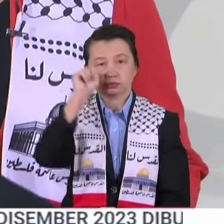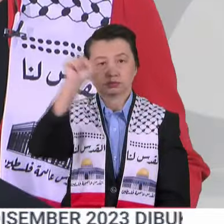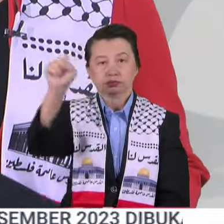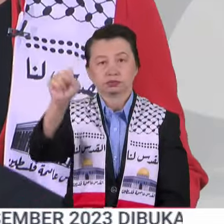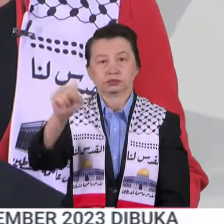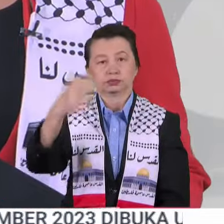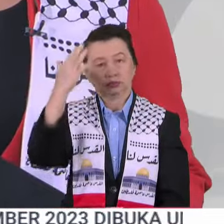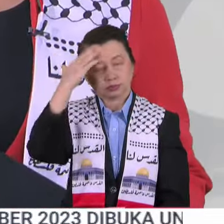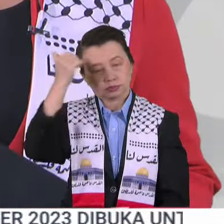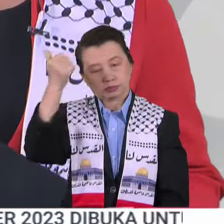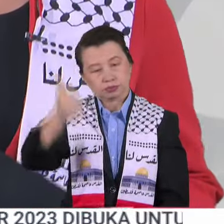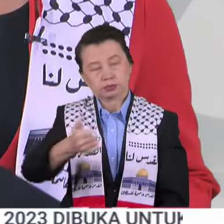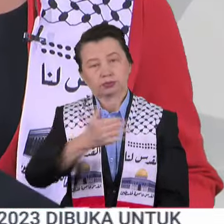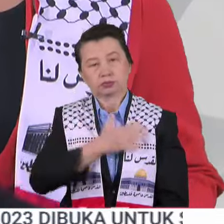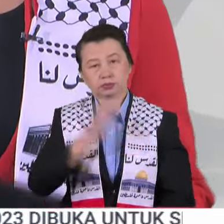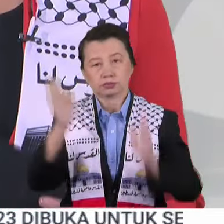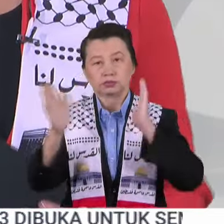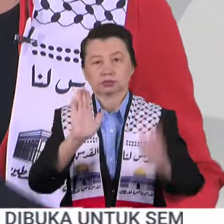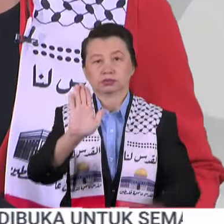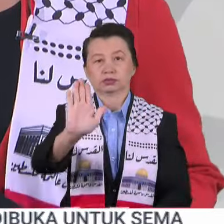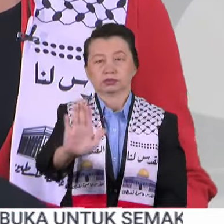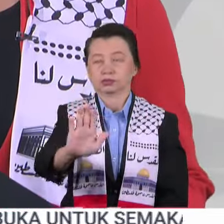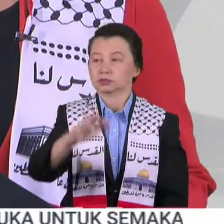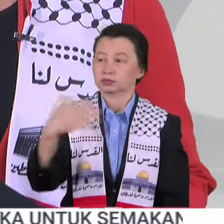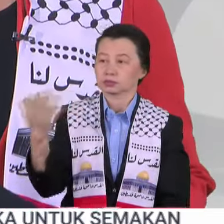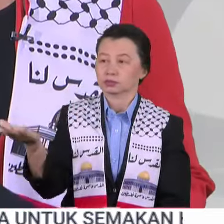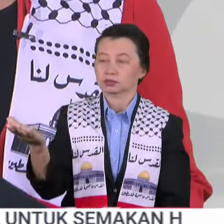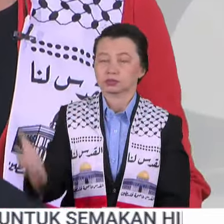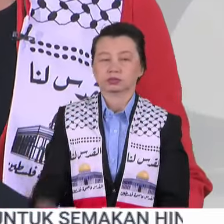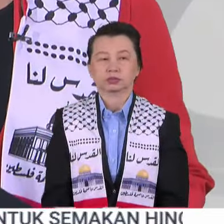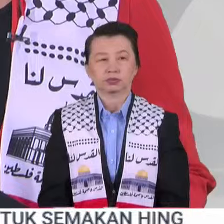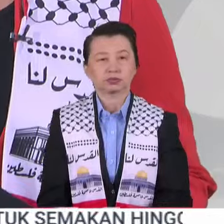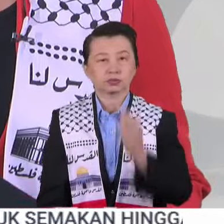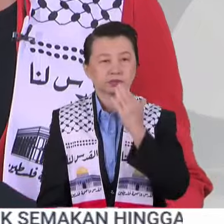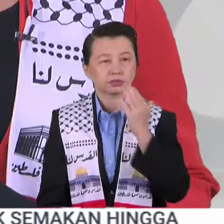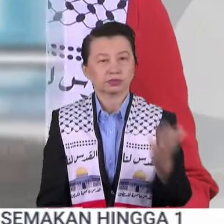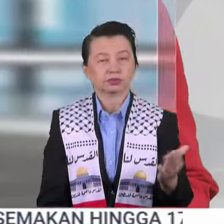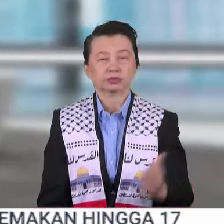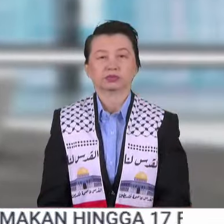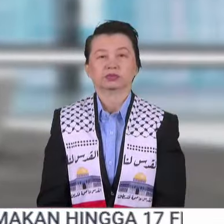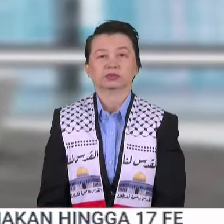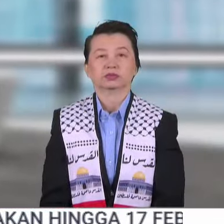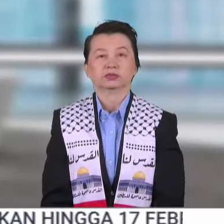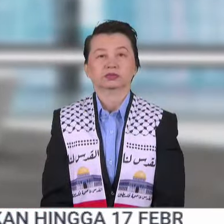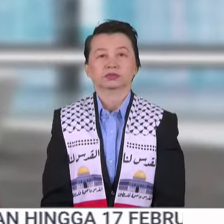Nur. Assalamualaikum dan salam Malaysia Madani. Silakan Nurul. Terima kasih atas perincian itu.